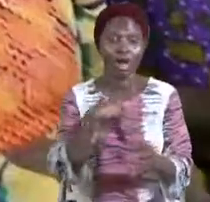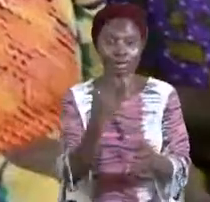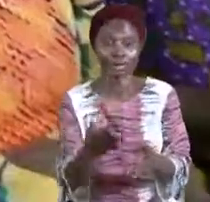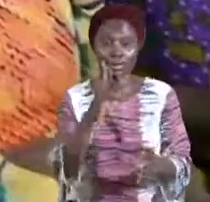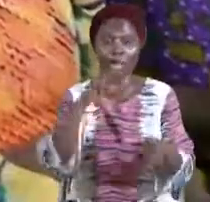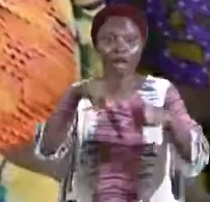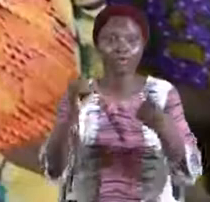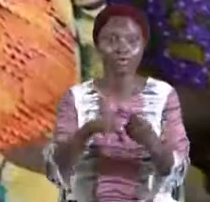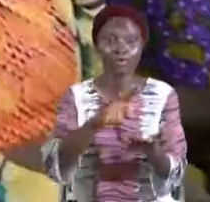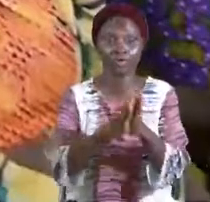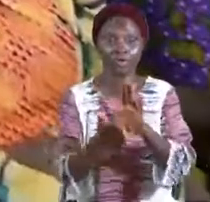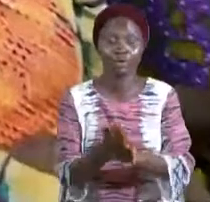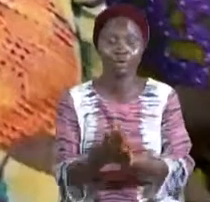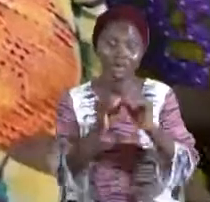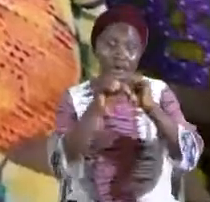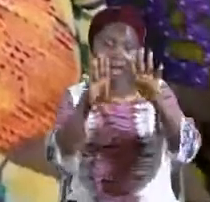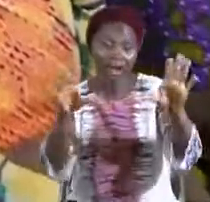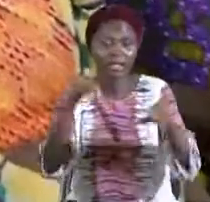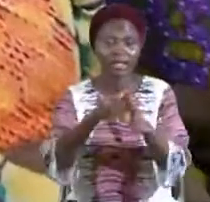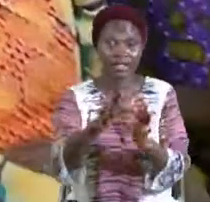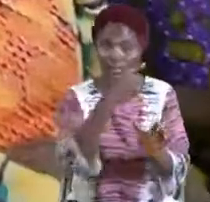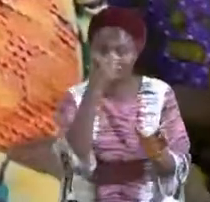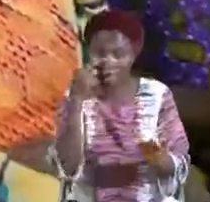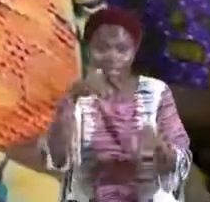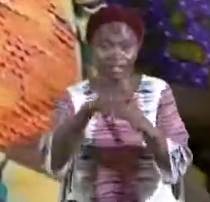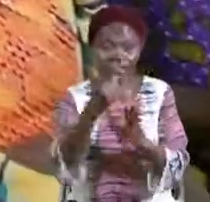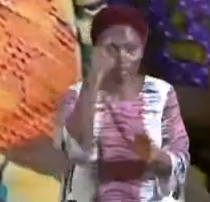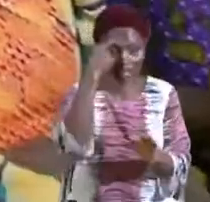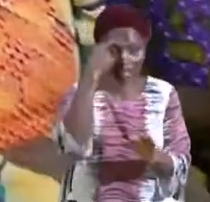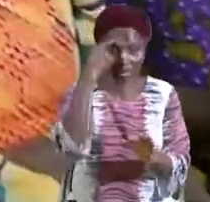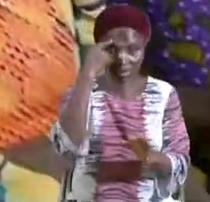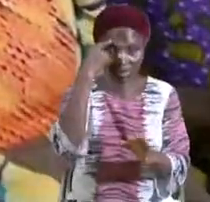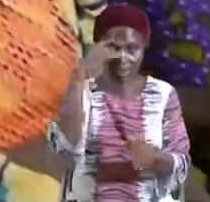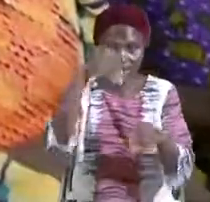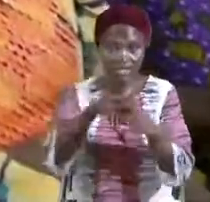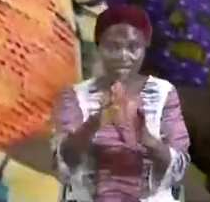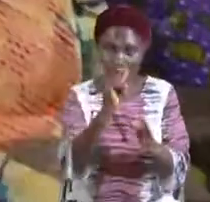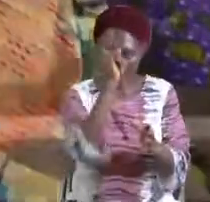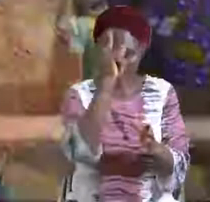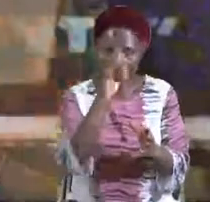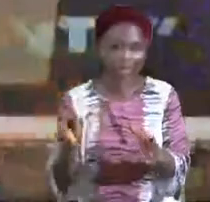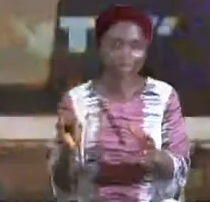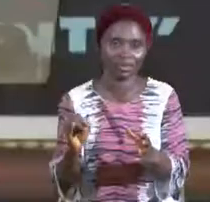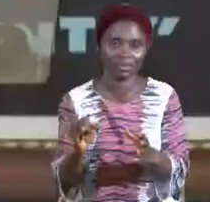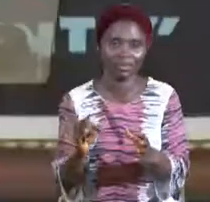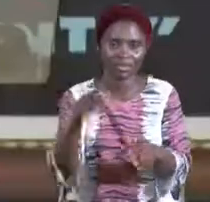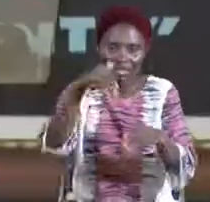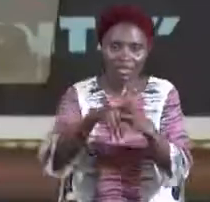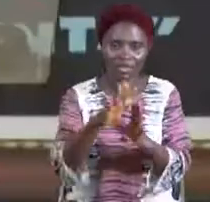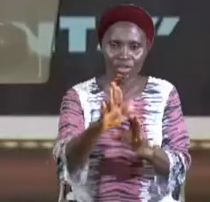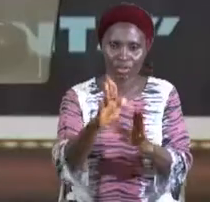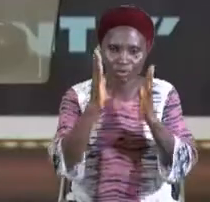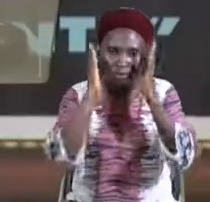plus claires dans ta vue, dans ton esprit, dans ta compréhension, dans